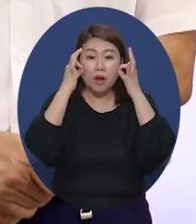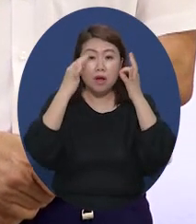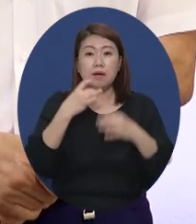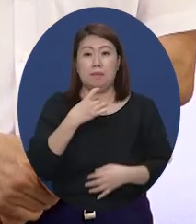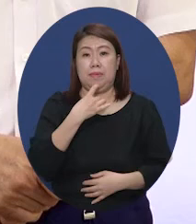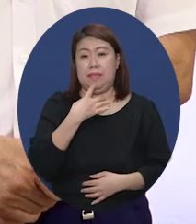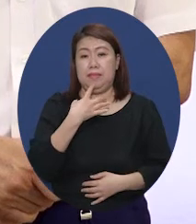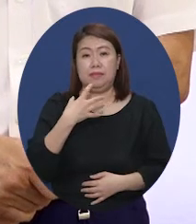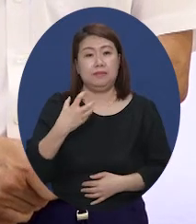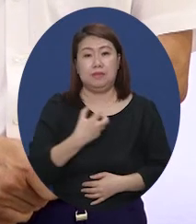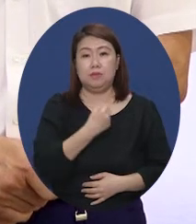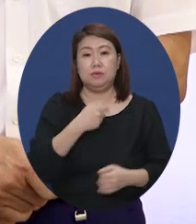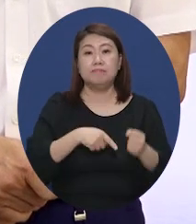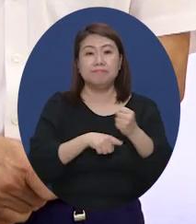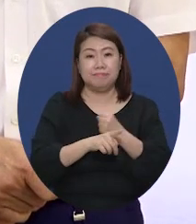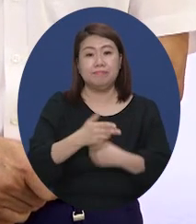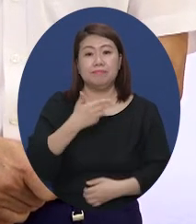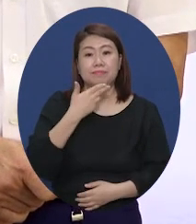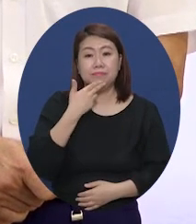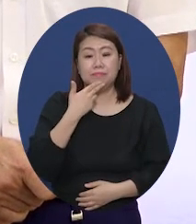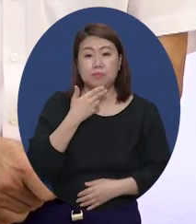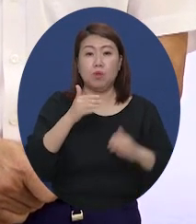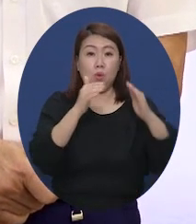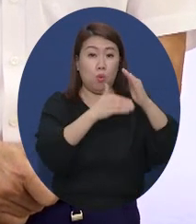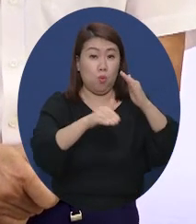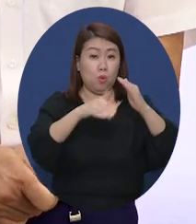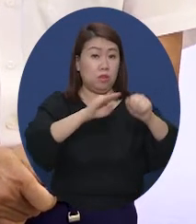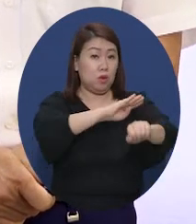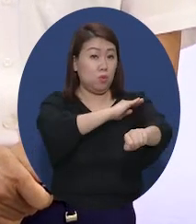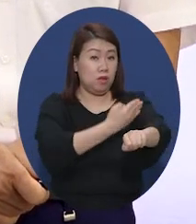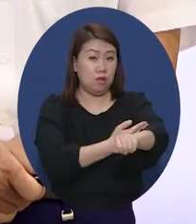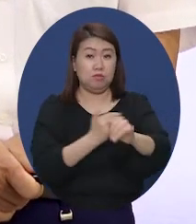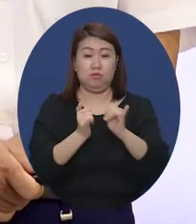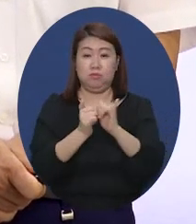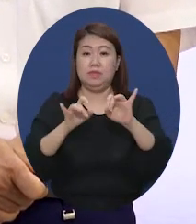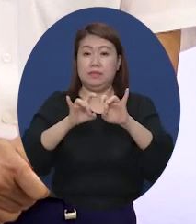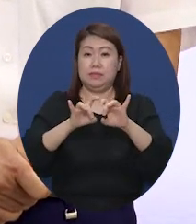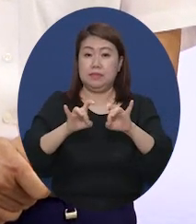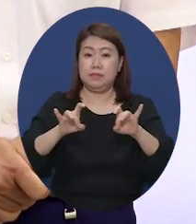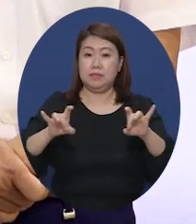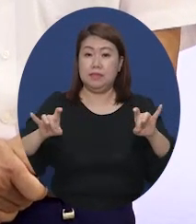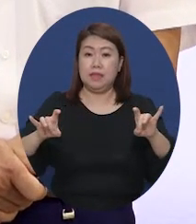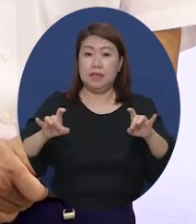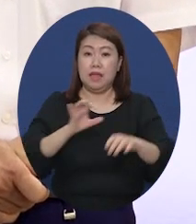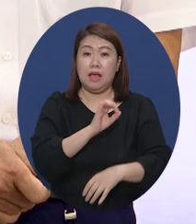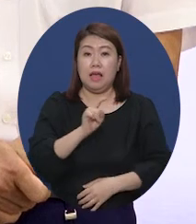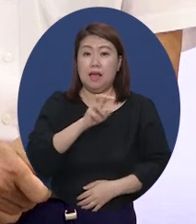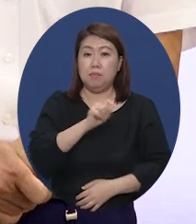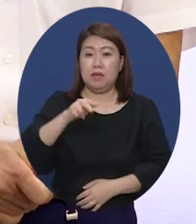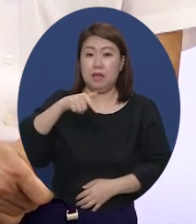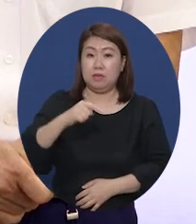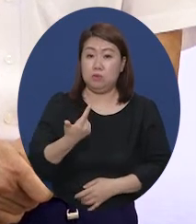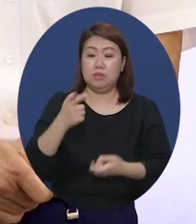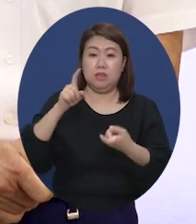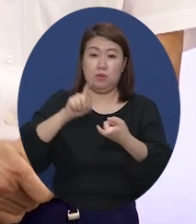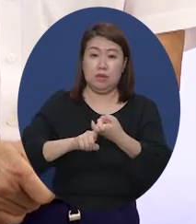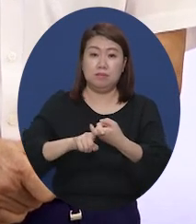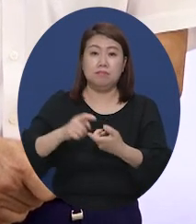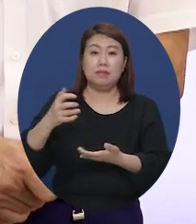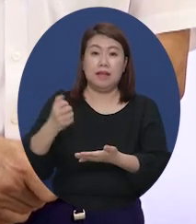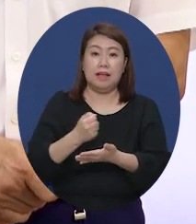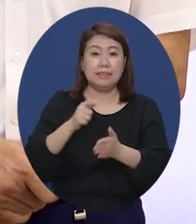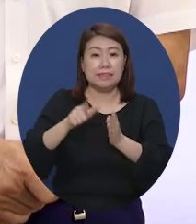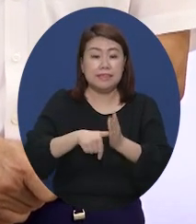노력해도 아무 의미가 없을 것입니다. 그래서 공권력과 국민 하나하나가 아마존에 대해서 관심을 가질